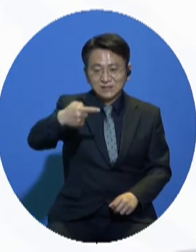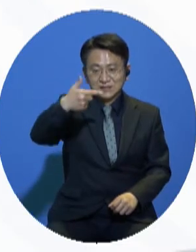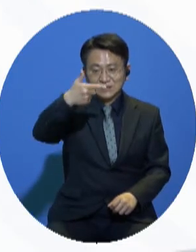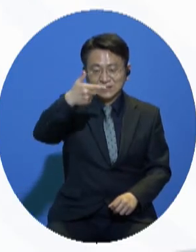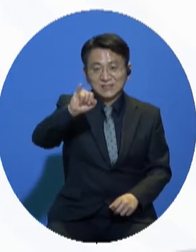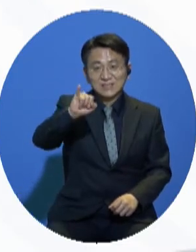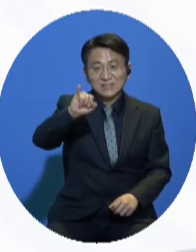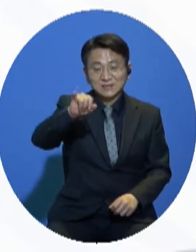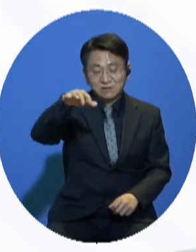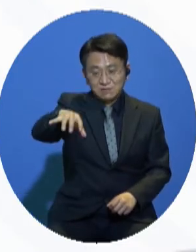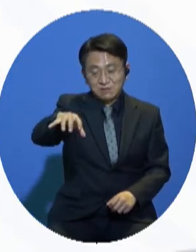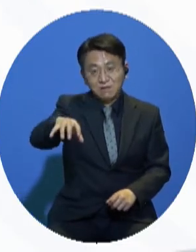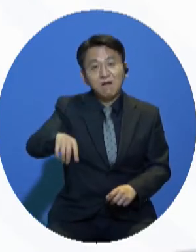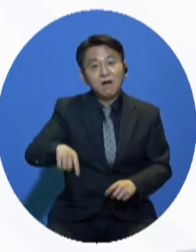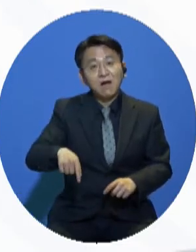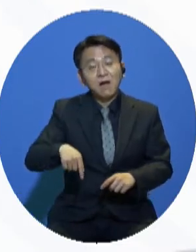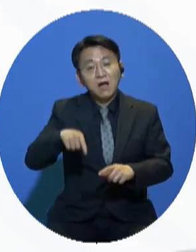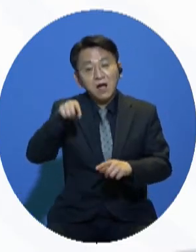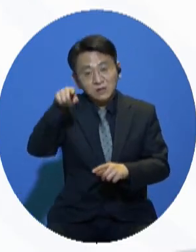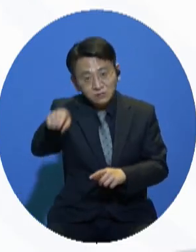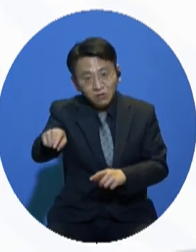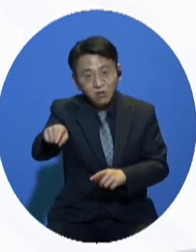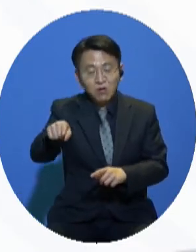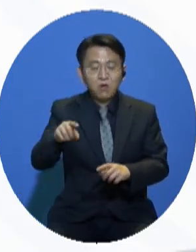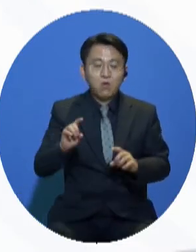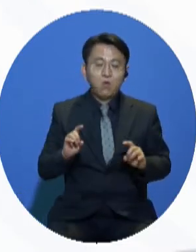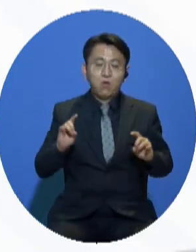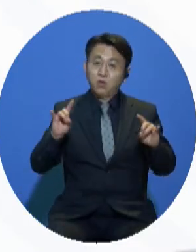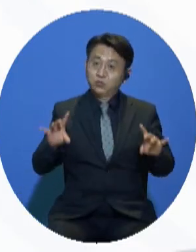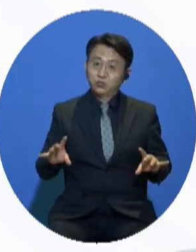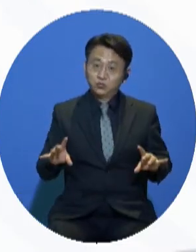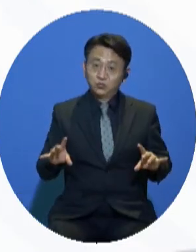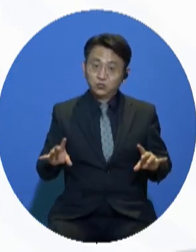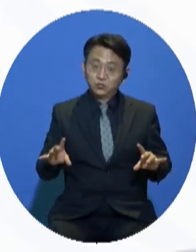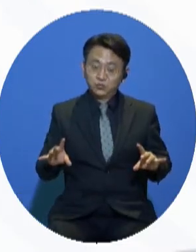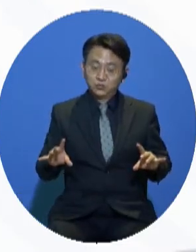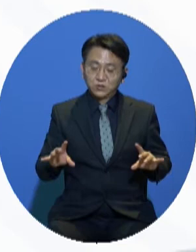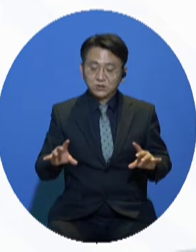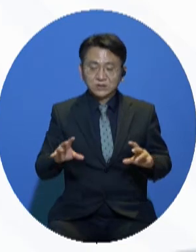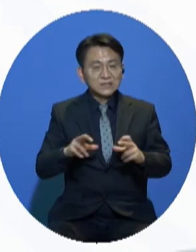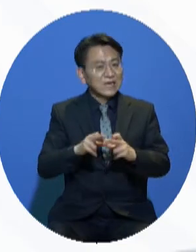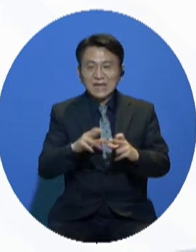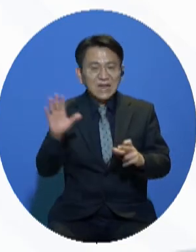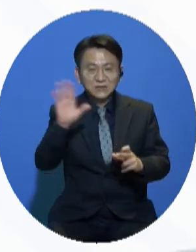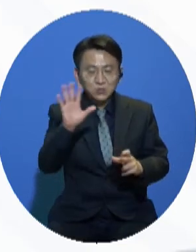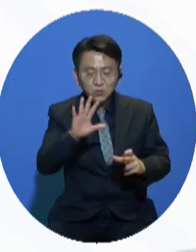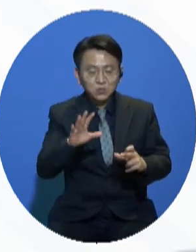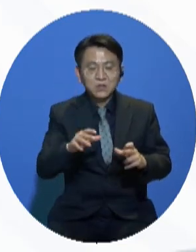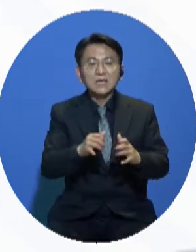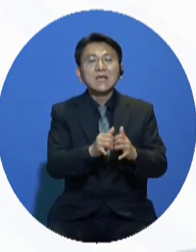시드니에 가서 그 호주의 장애인이 아닌